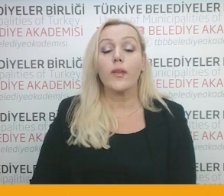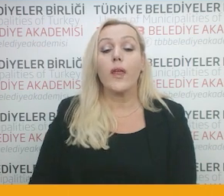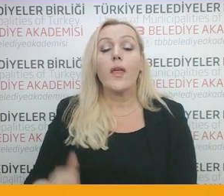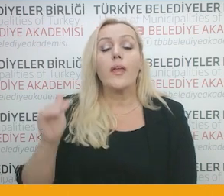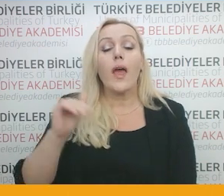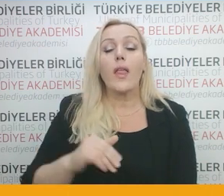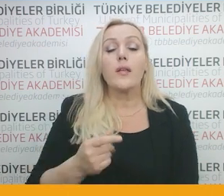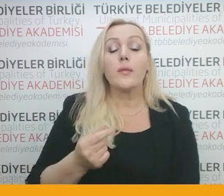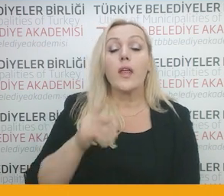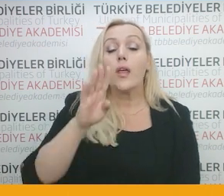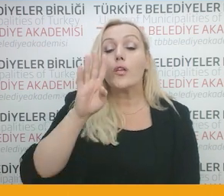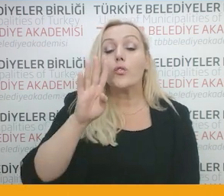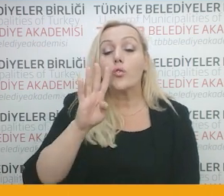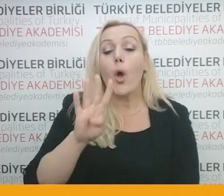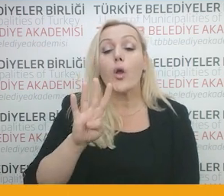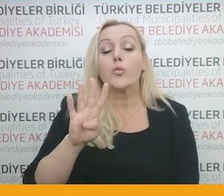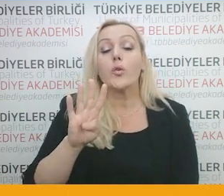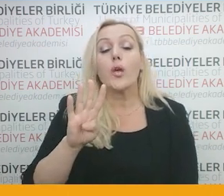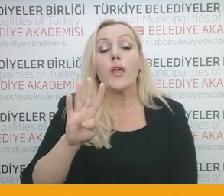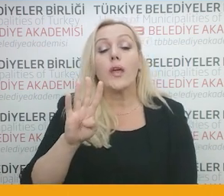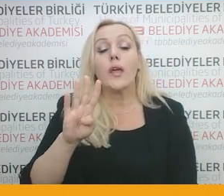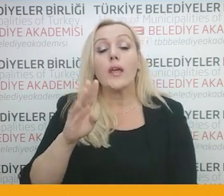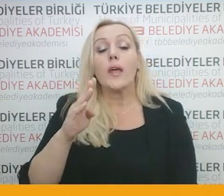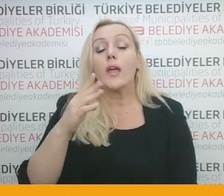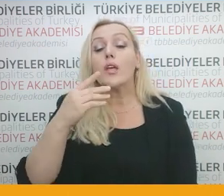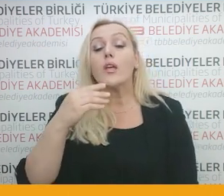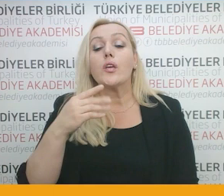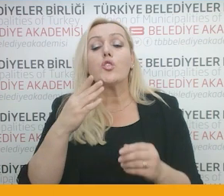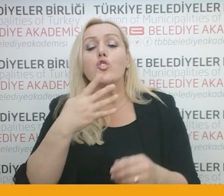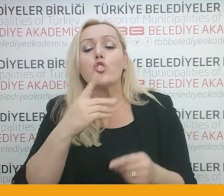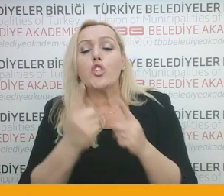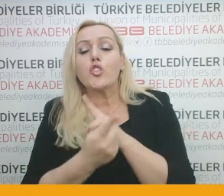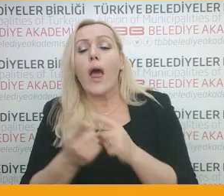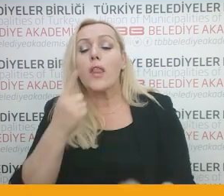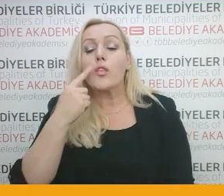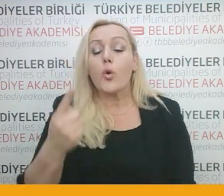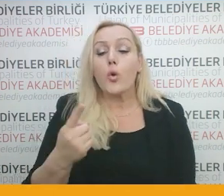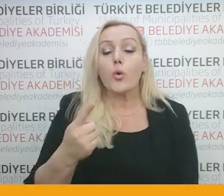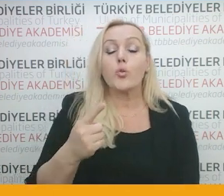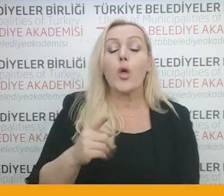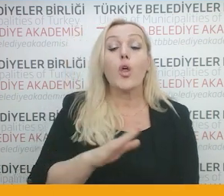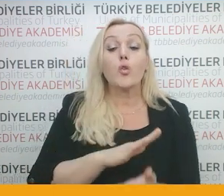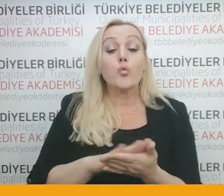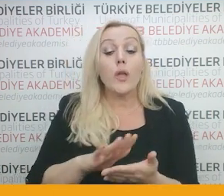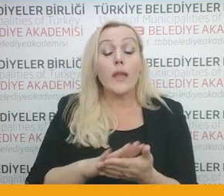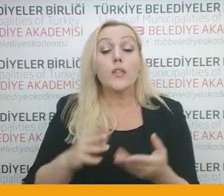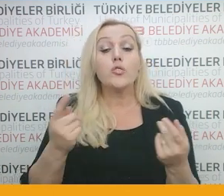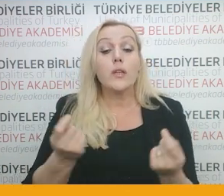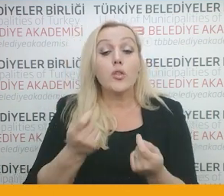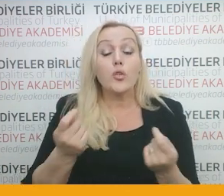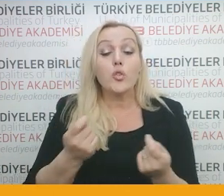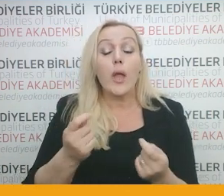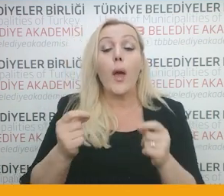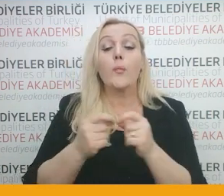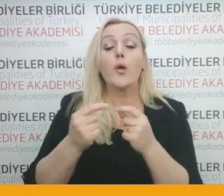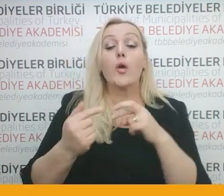Gelirleri de arkadaşlar dört düzeyden görüyoruz. Gelir bütçesi kurumların gelir çeşitlerini gösteriyor. Düzeltici işlem dışında gelirleri